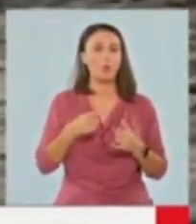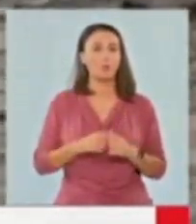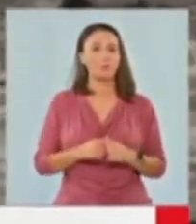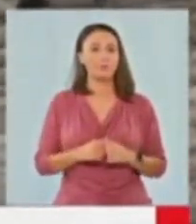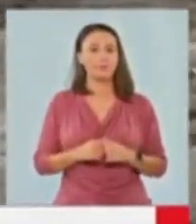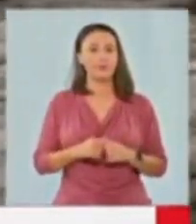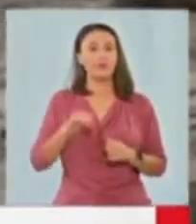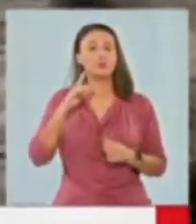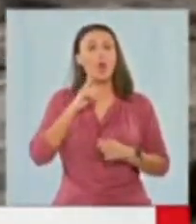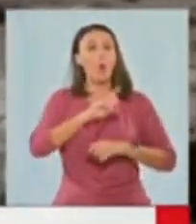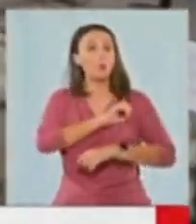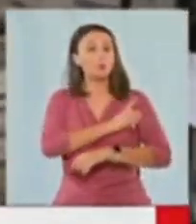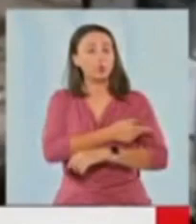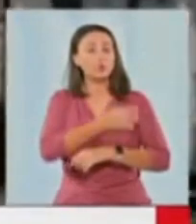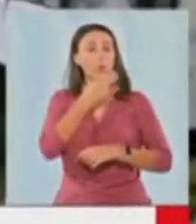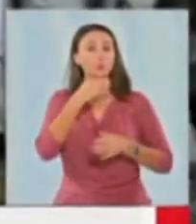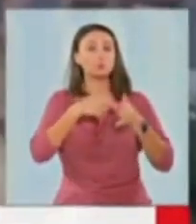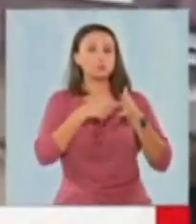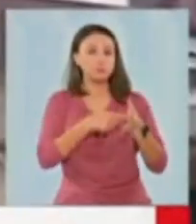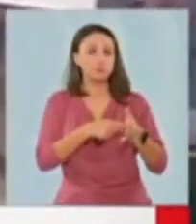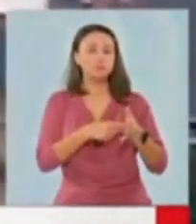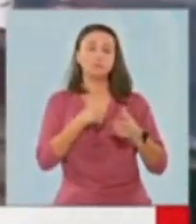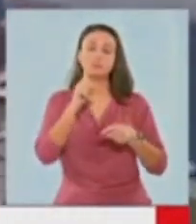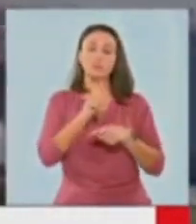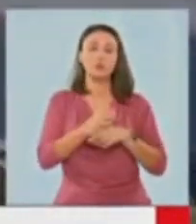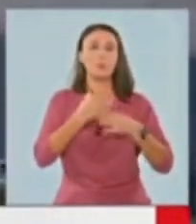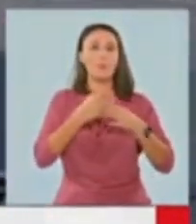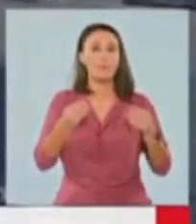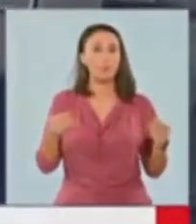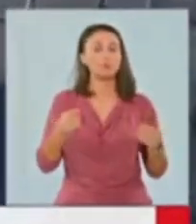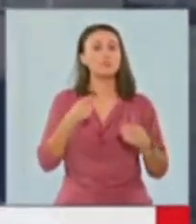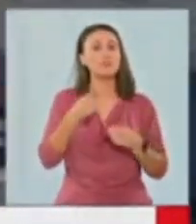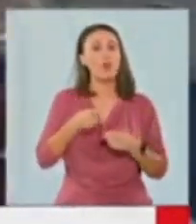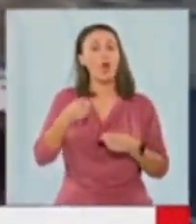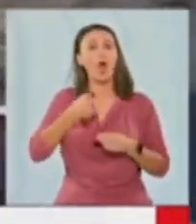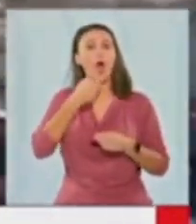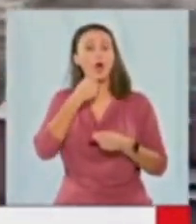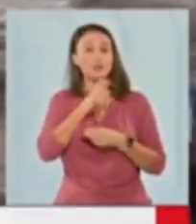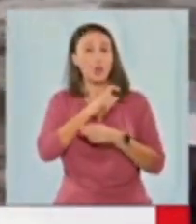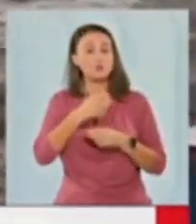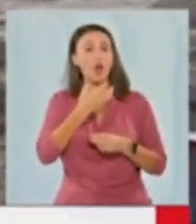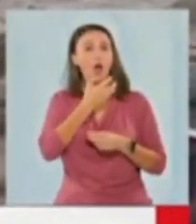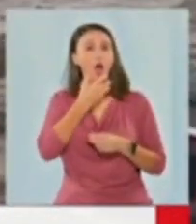himalaiană. Autoritățile au indicat însă că acestea devin tot mai frecvente cu fiecare an din cauza încălzirii globale.